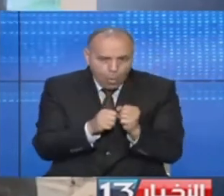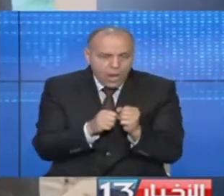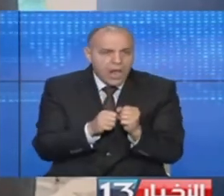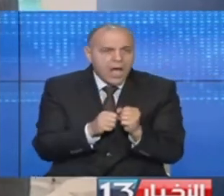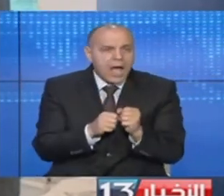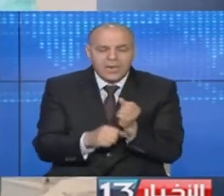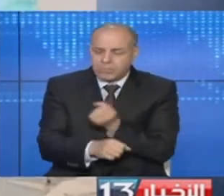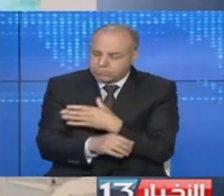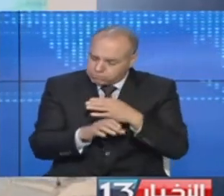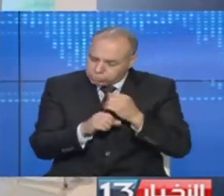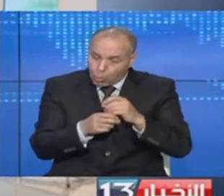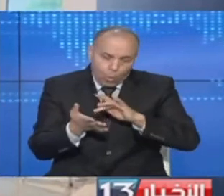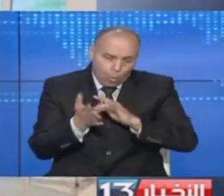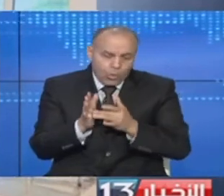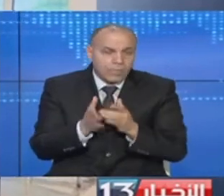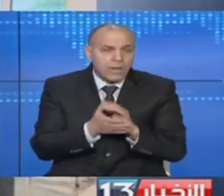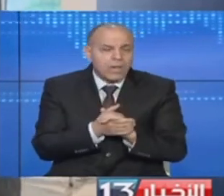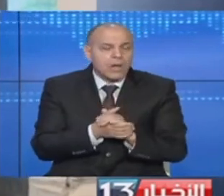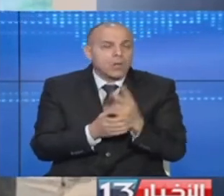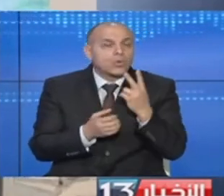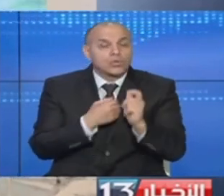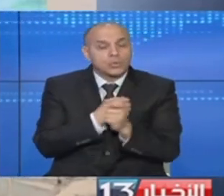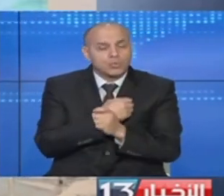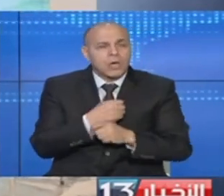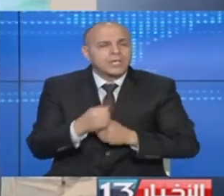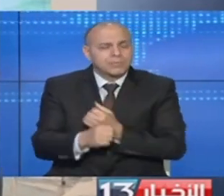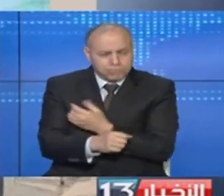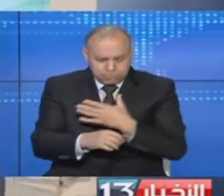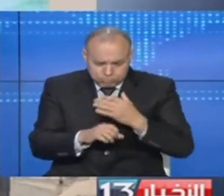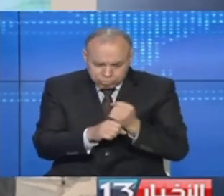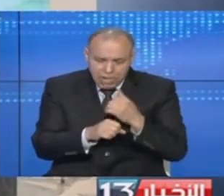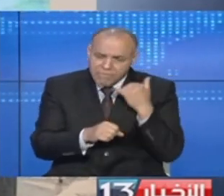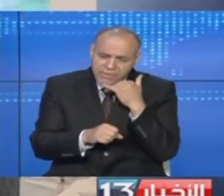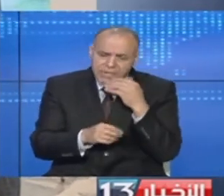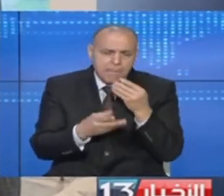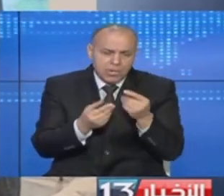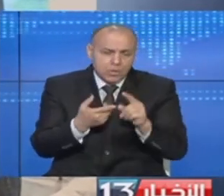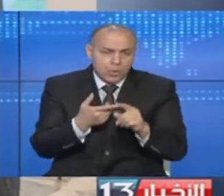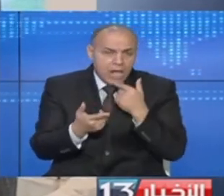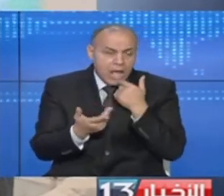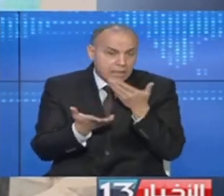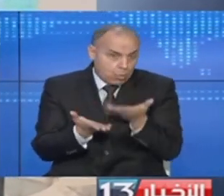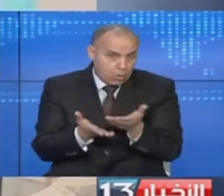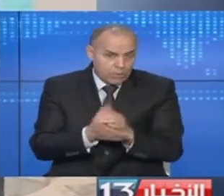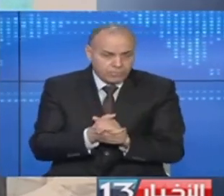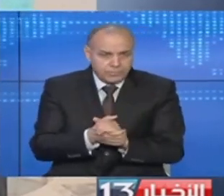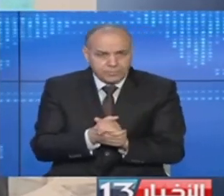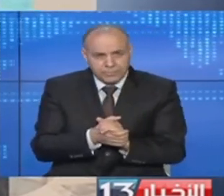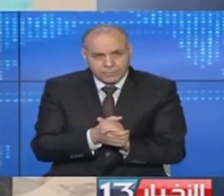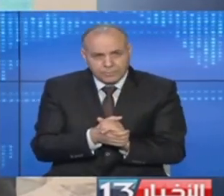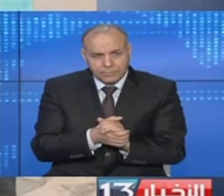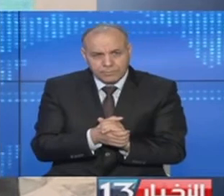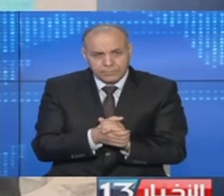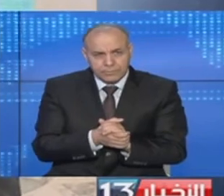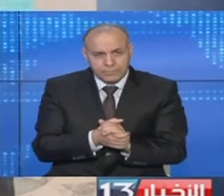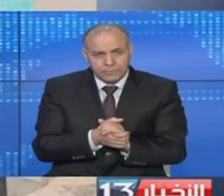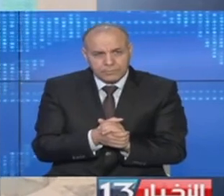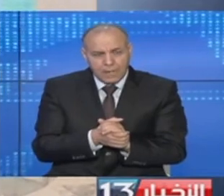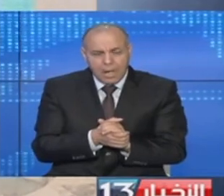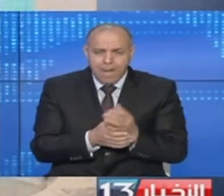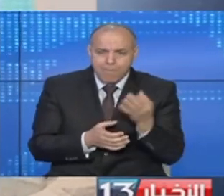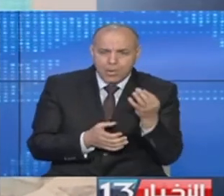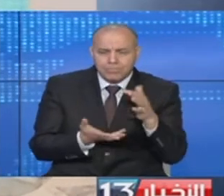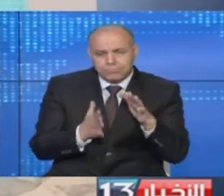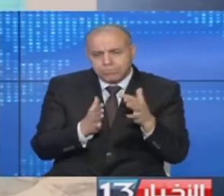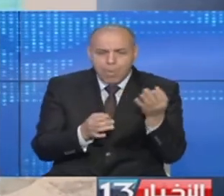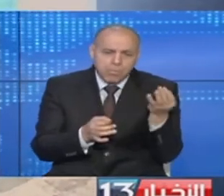عملنا عنا أسبوعين وإحنا نعملوا في التحليل هذه السريعة، مع نجم نقول الـ مش المعدل،